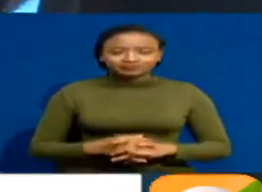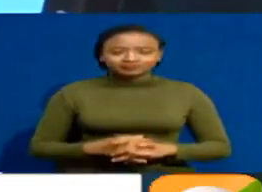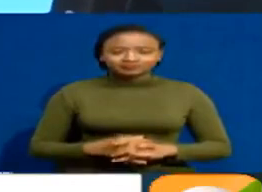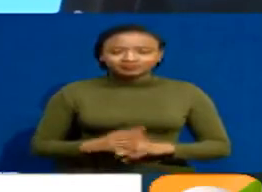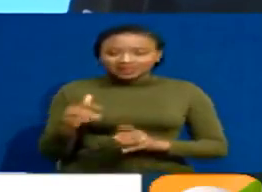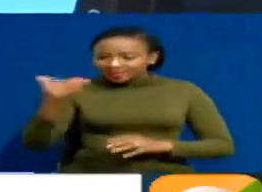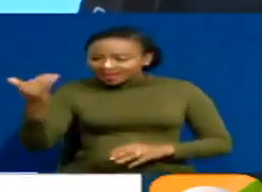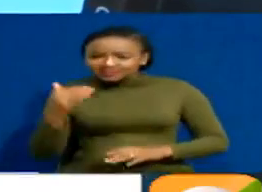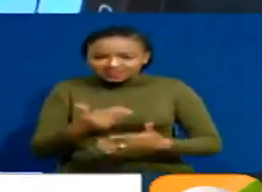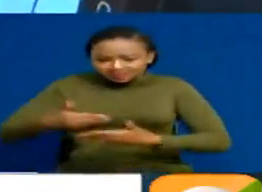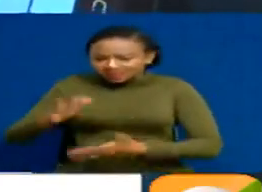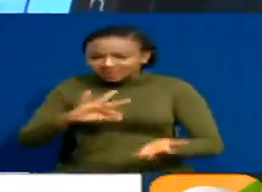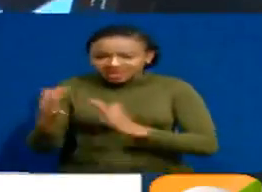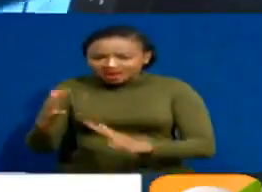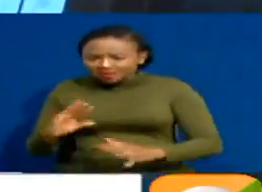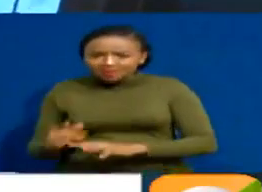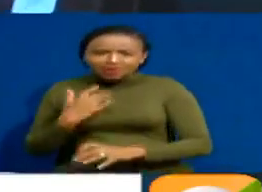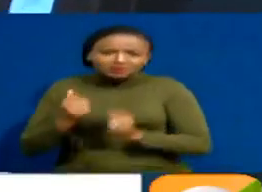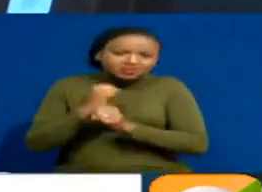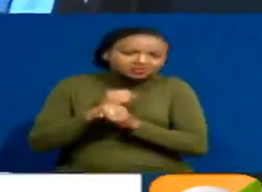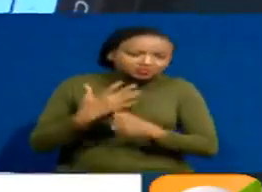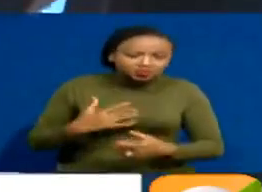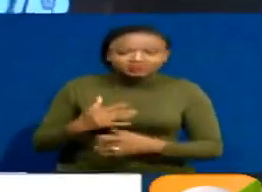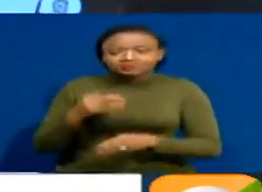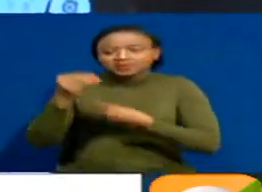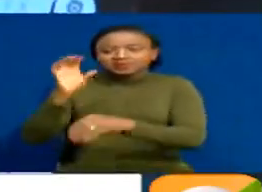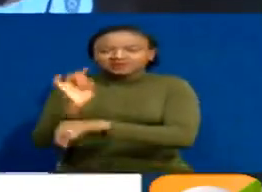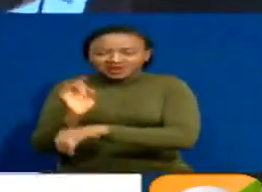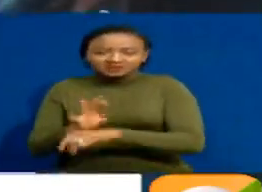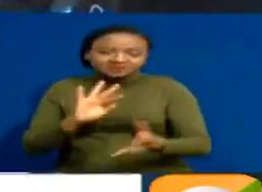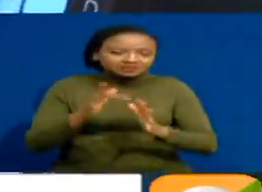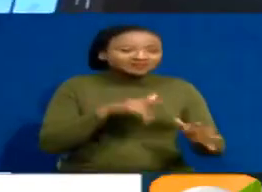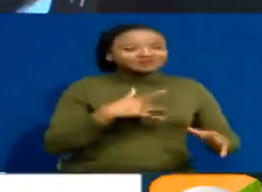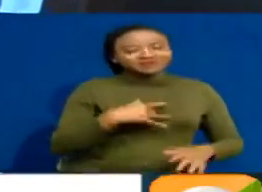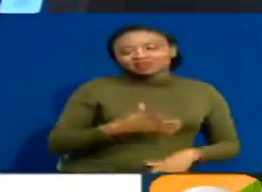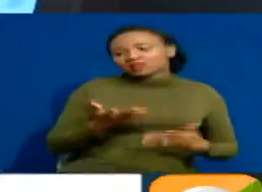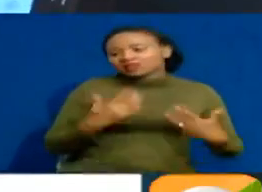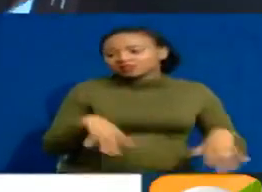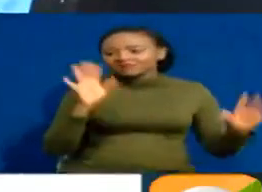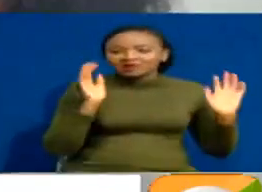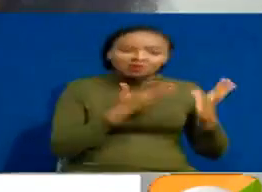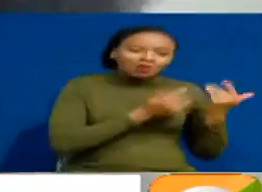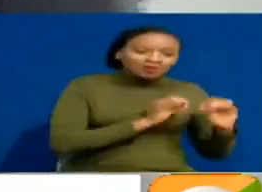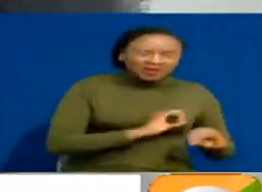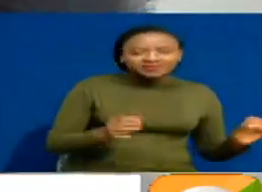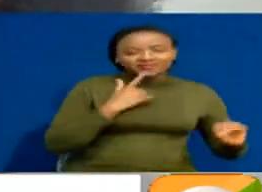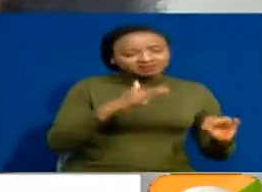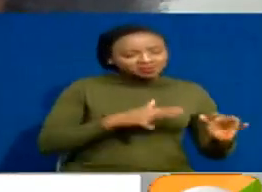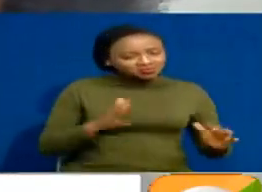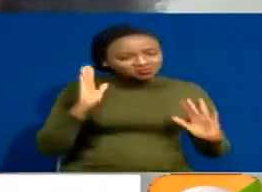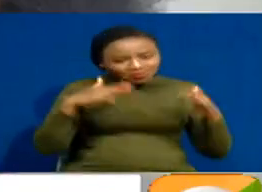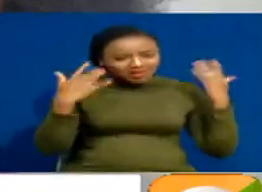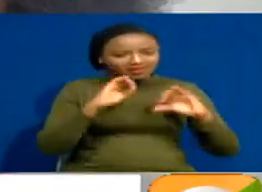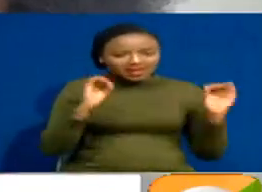nifanyaje? Namwambia aende hospitali. Sometimes mtu ako too hopeless, you just give hope. Namwambia usijali, mtoto atakula, ataongeza